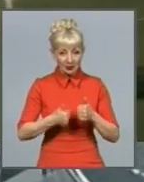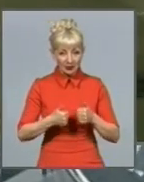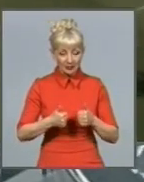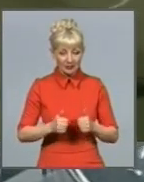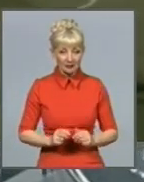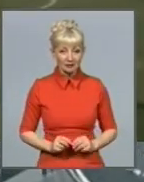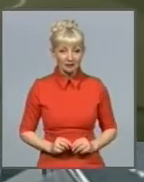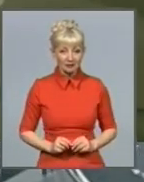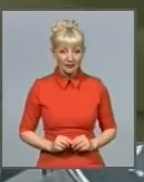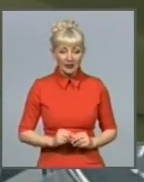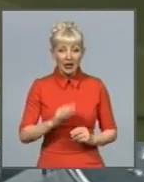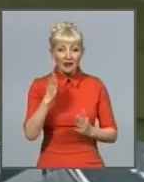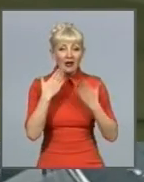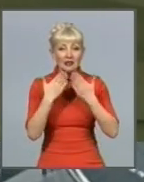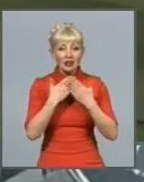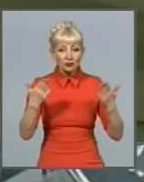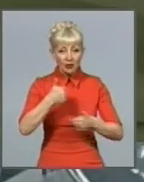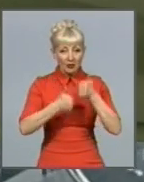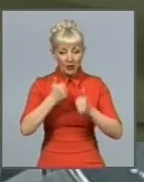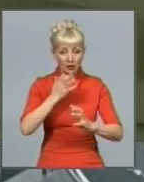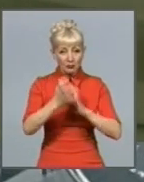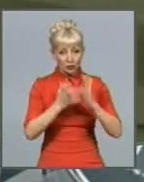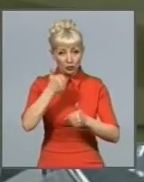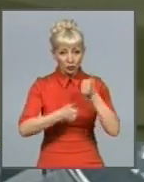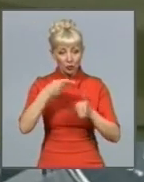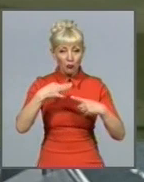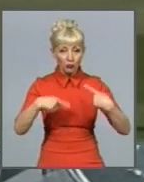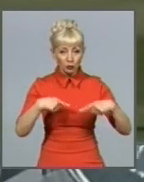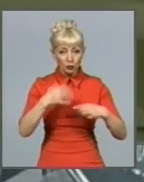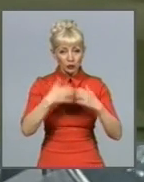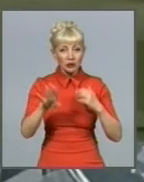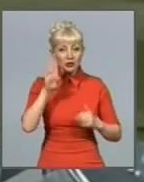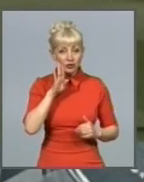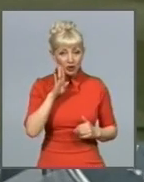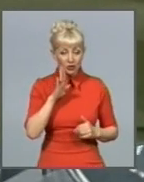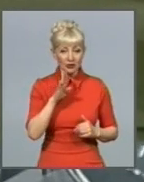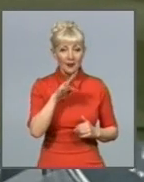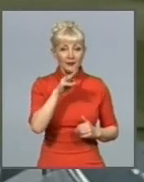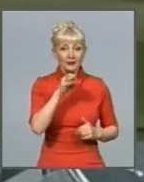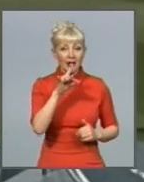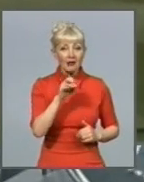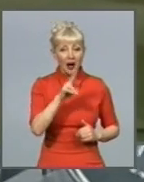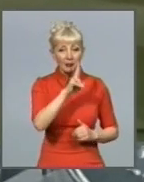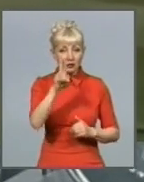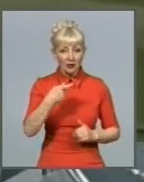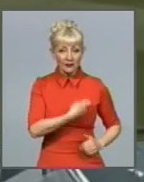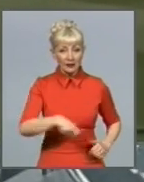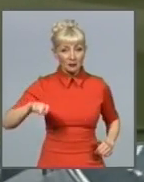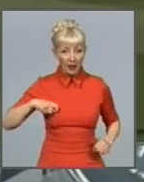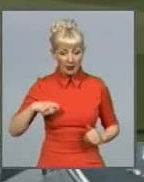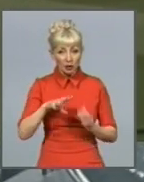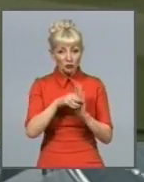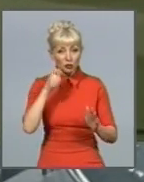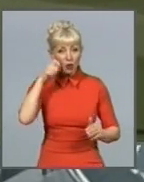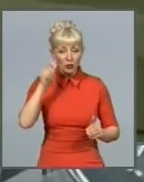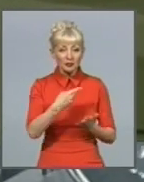В заключительном матче международного турнира по футболу среди женщин «Пинатаркап», который проходил в Испании, сборная Украины уступила